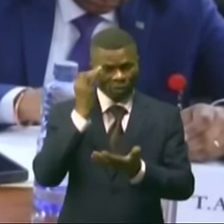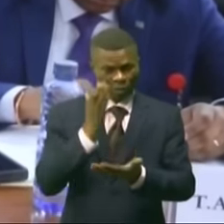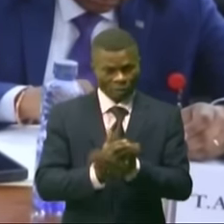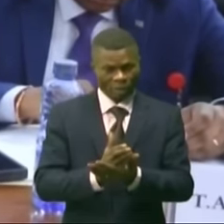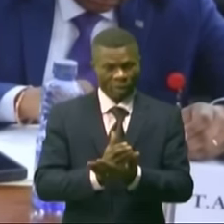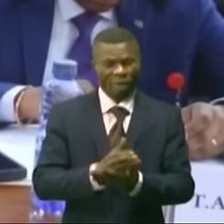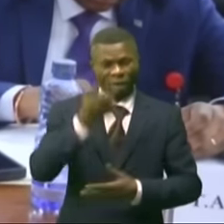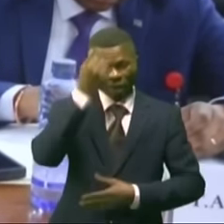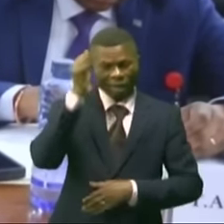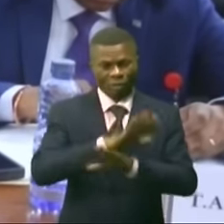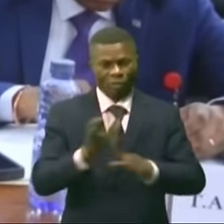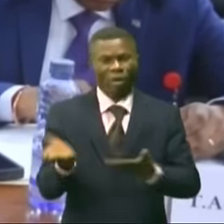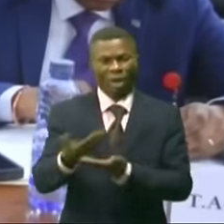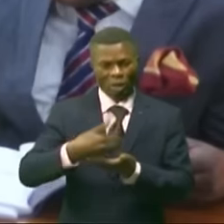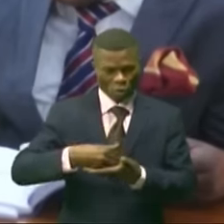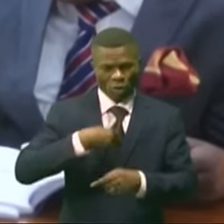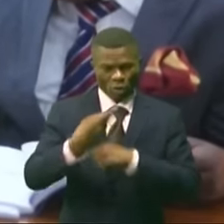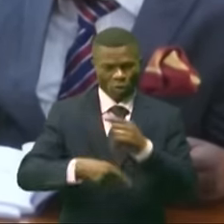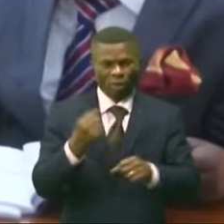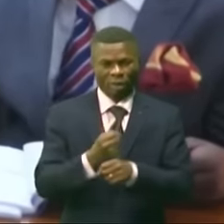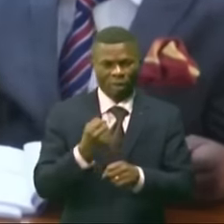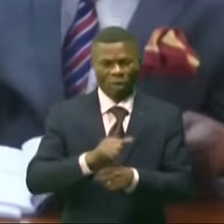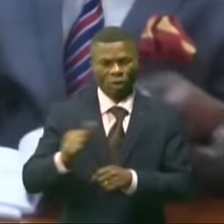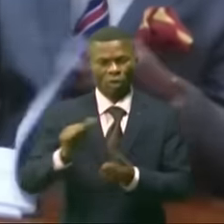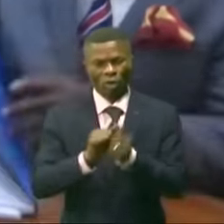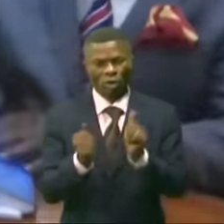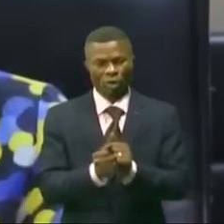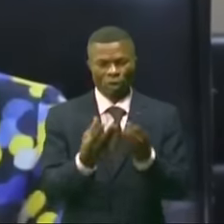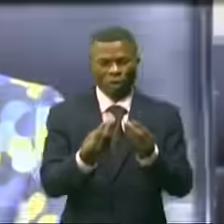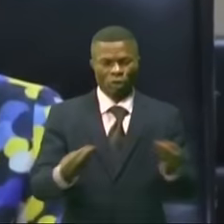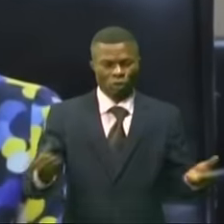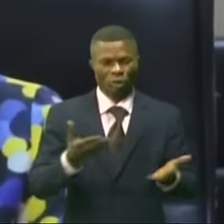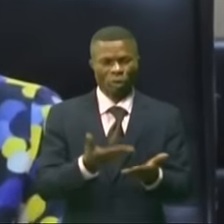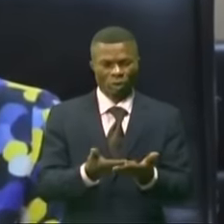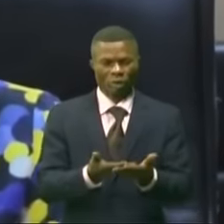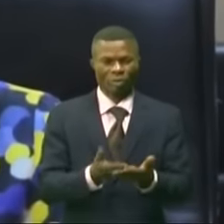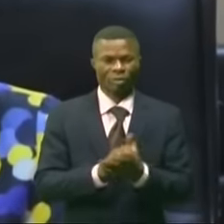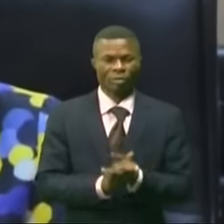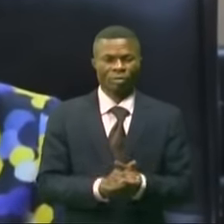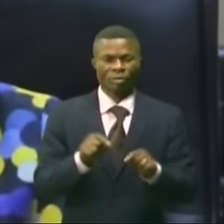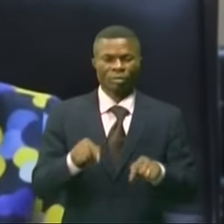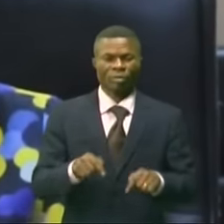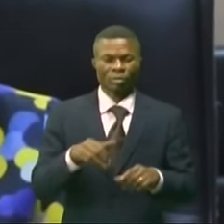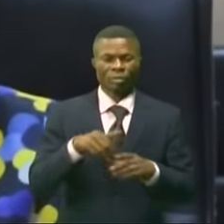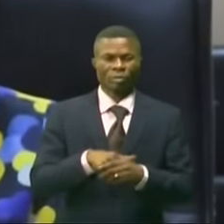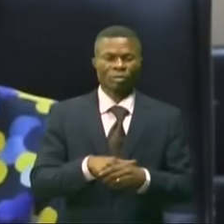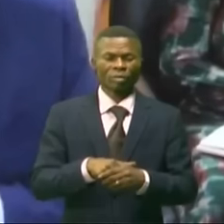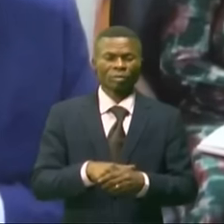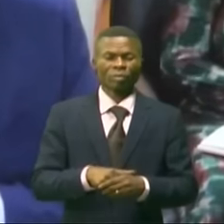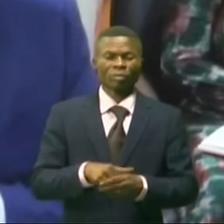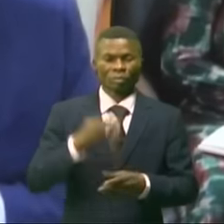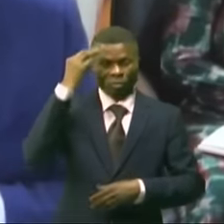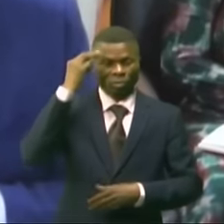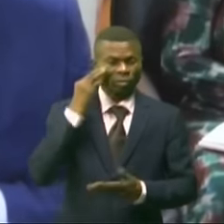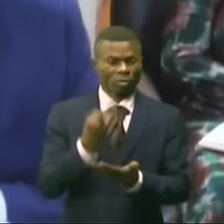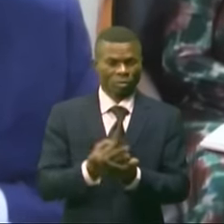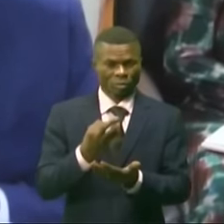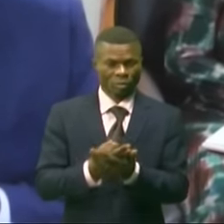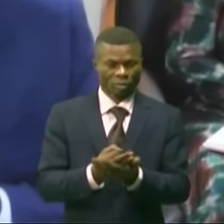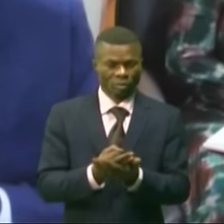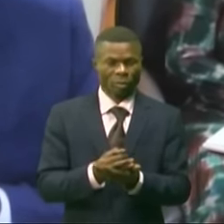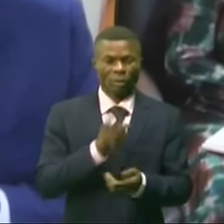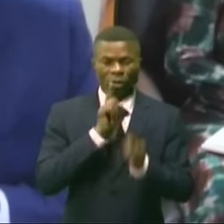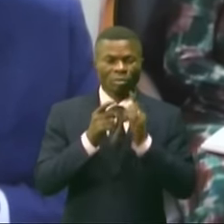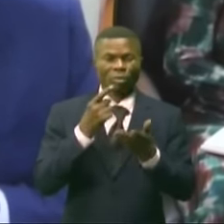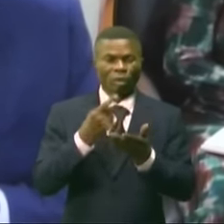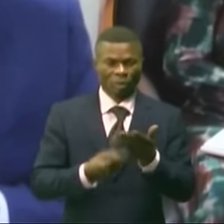le retour au travail en attendant que d'autres re situation soit décomtée ici au niveau du ministère des Finances c'était question qu'on puisse